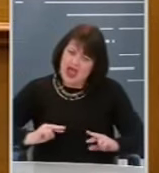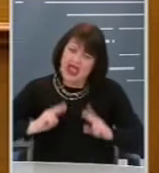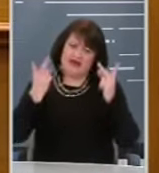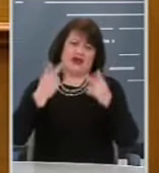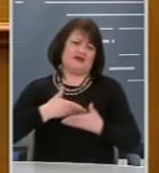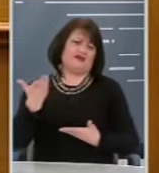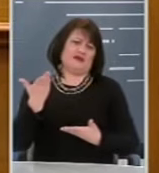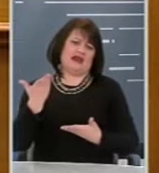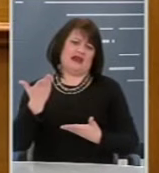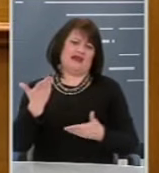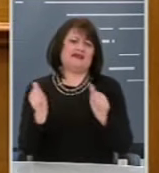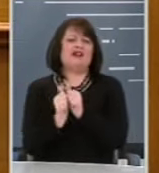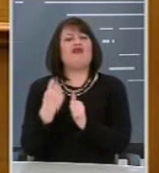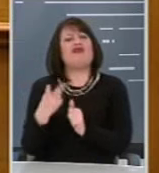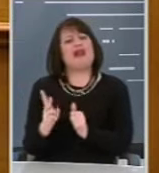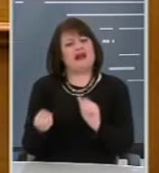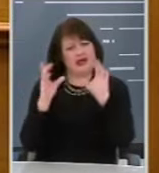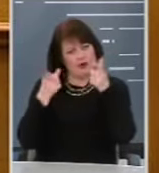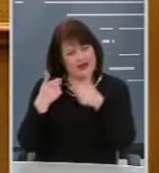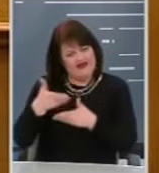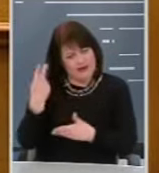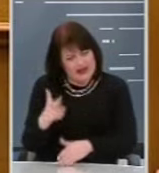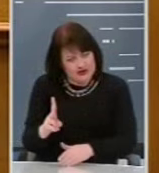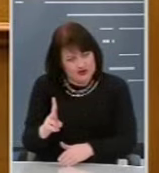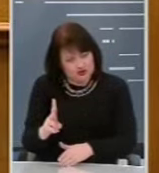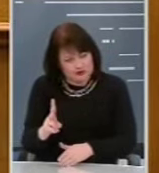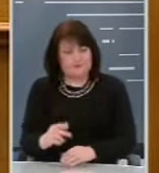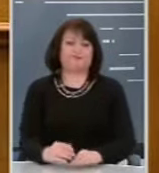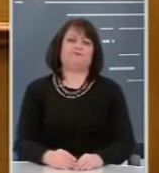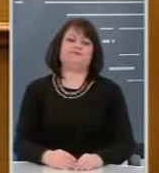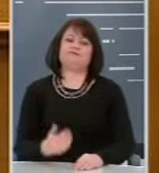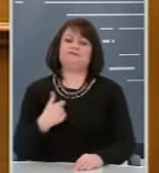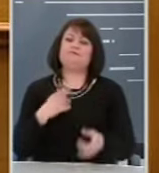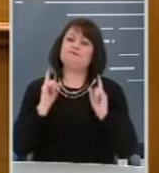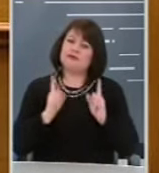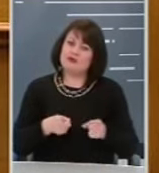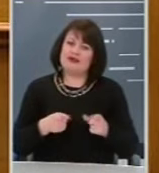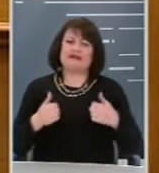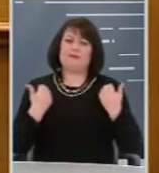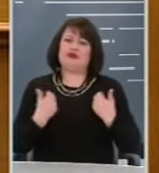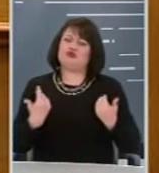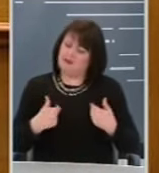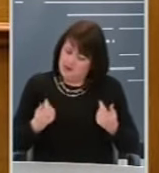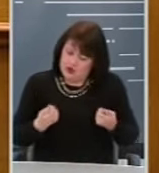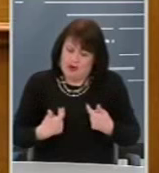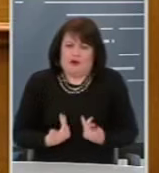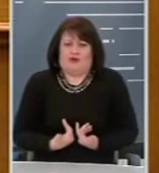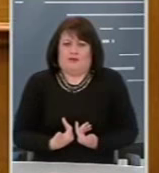κυβέρνηση και φιλικών προς την αντιπολίτευση εφημερίδων αποφάσισα λοιπόν να παίξω και εγώ αυτό το